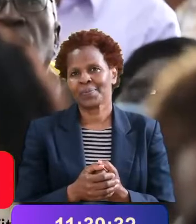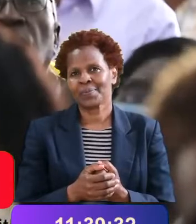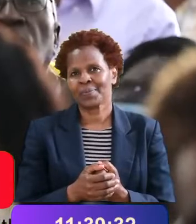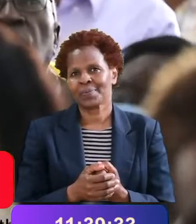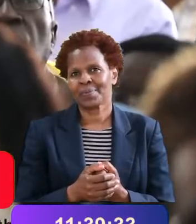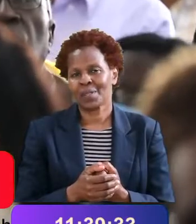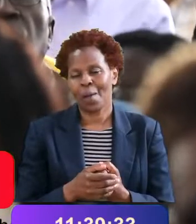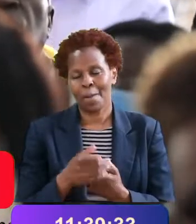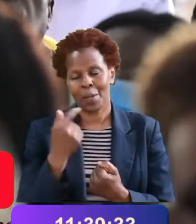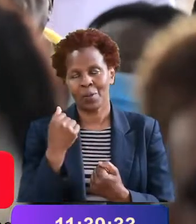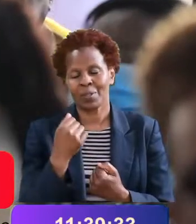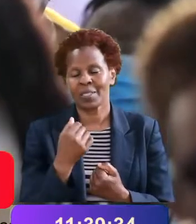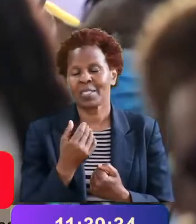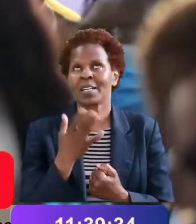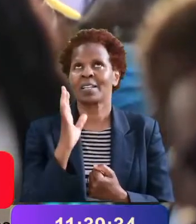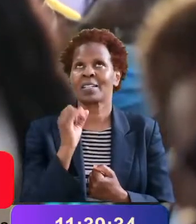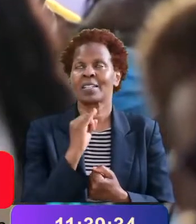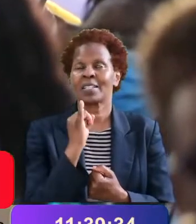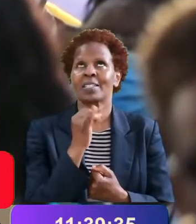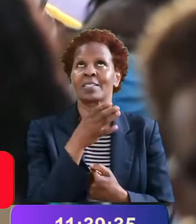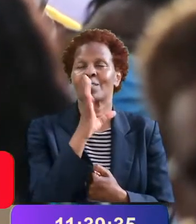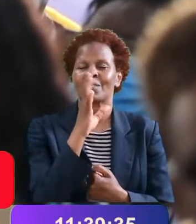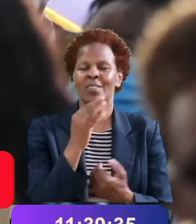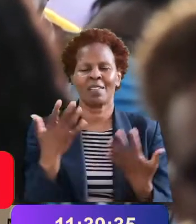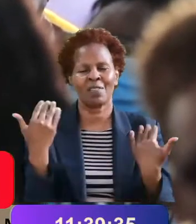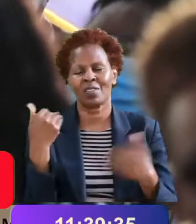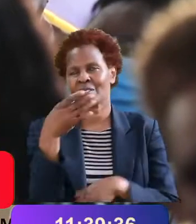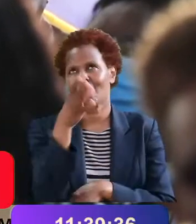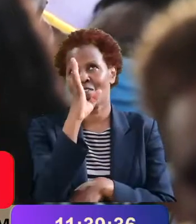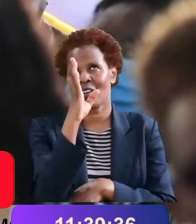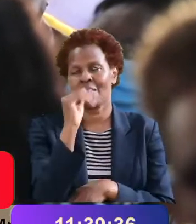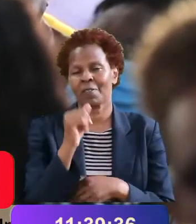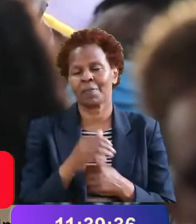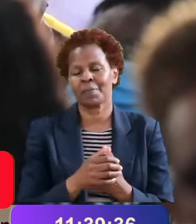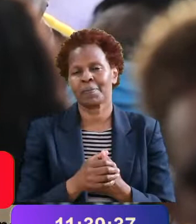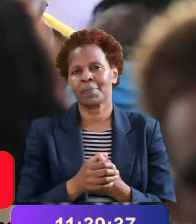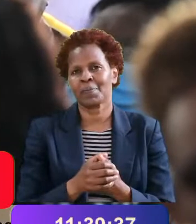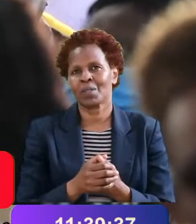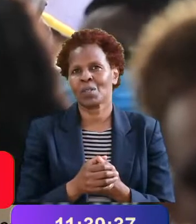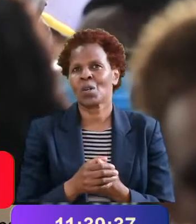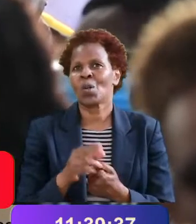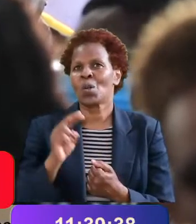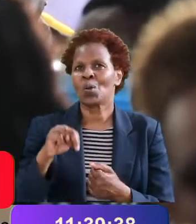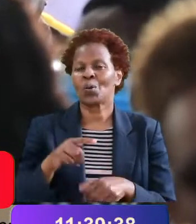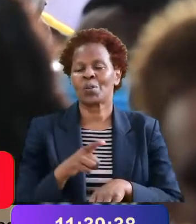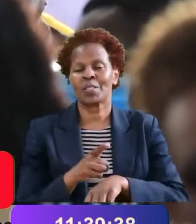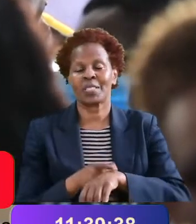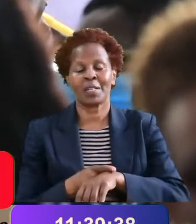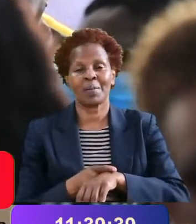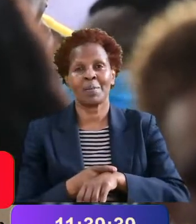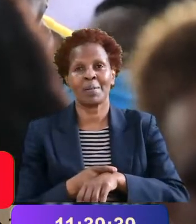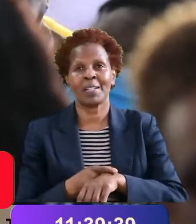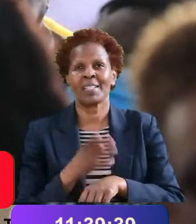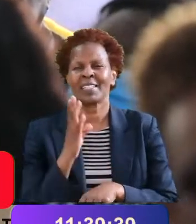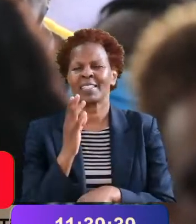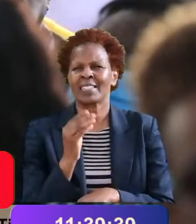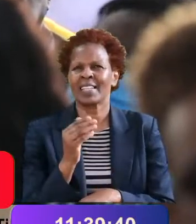Kwa sababu yeye ni Mungu. Tunaambiwa he is everlasting father. Hakuna wakati yeye anakuwa